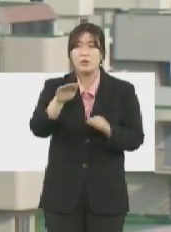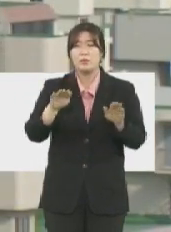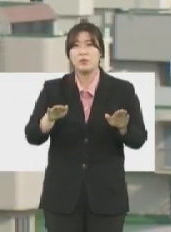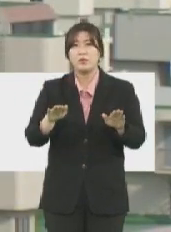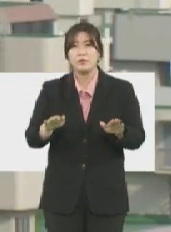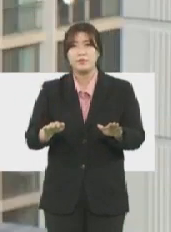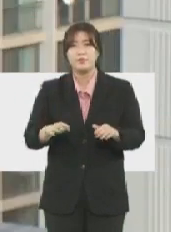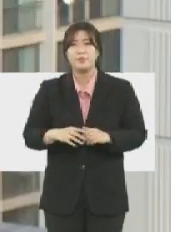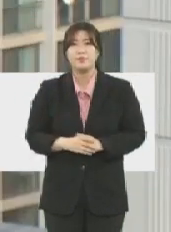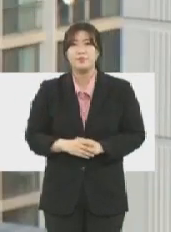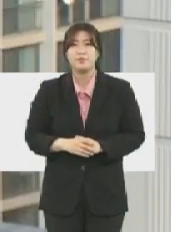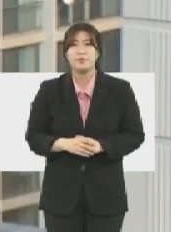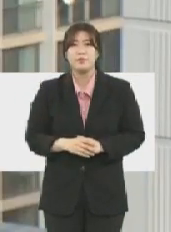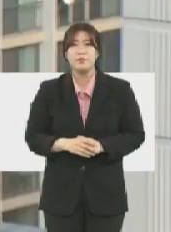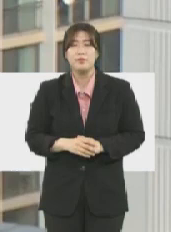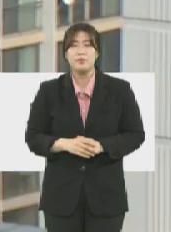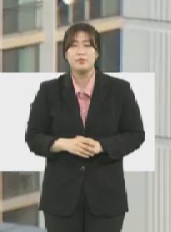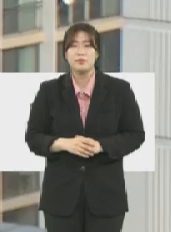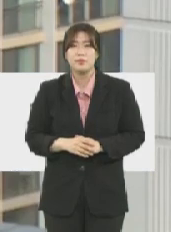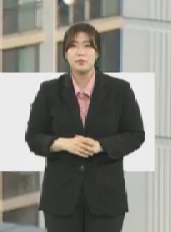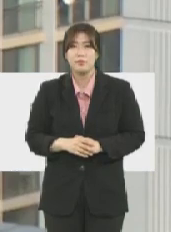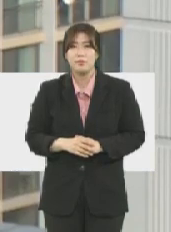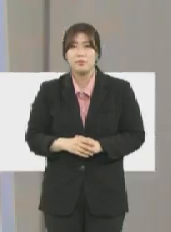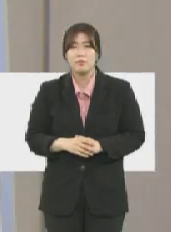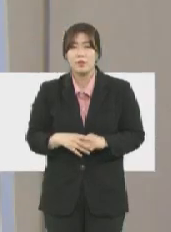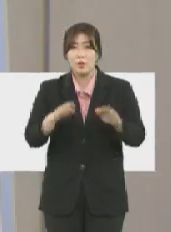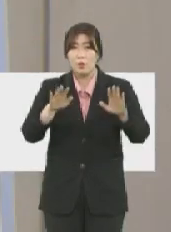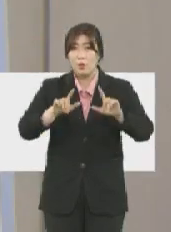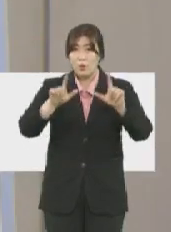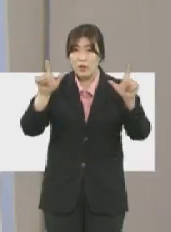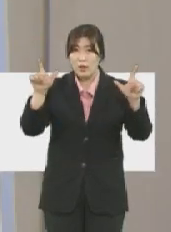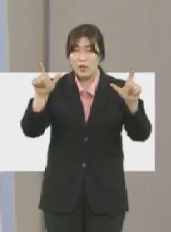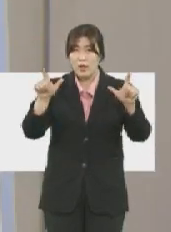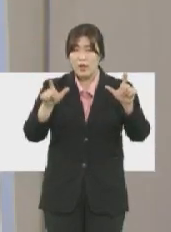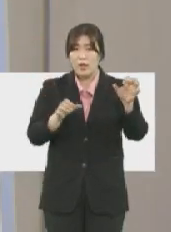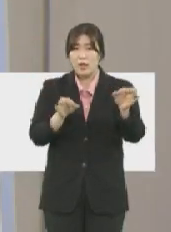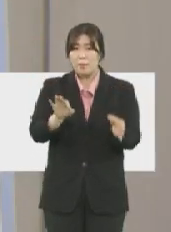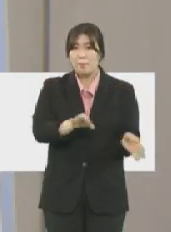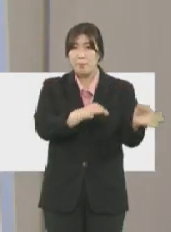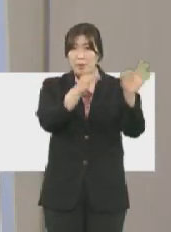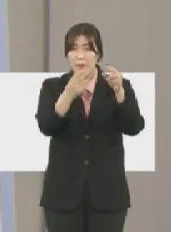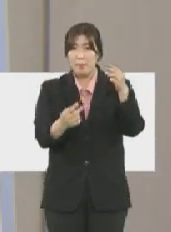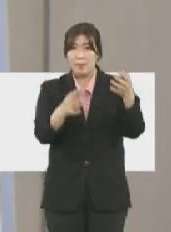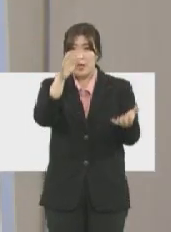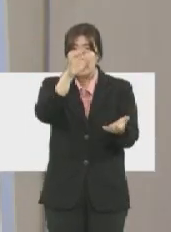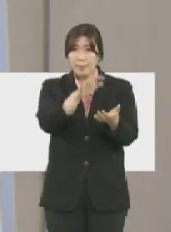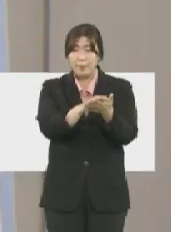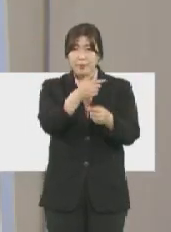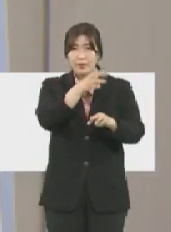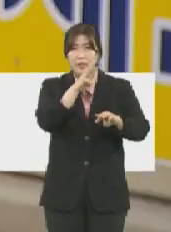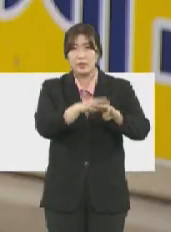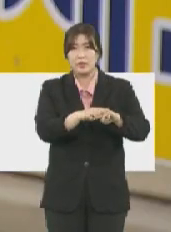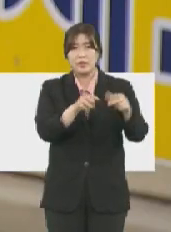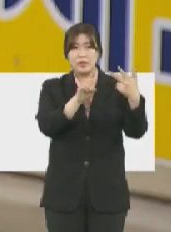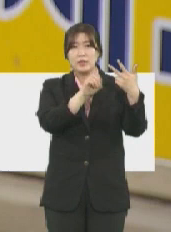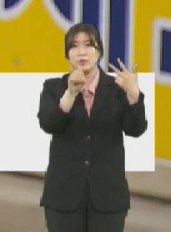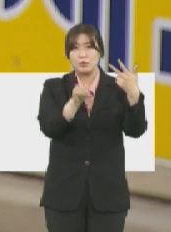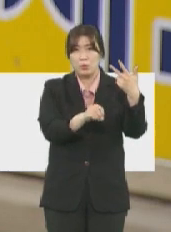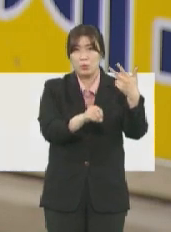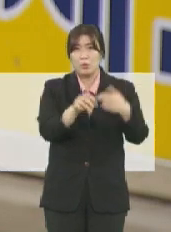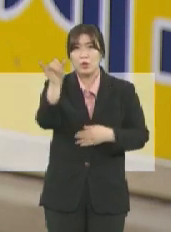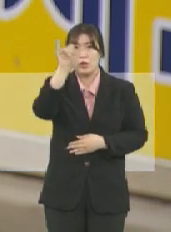보인 세종은 보합세 를 나타냈습니다 올 들어 아파트 매매가격 누적 상승률은 대전이 7.7% 로